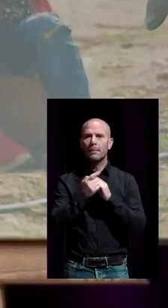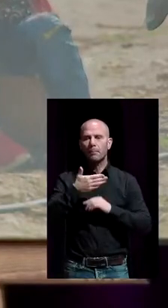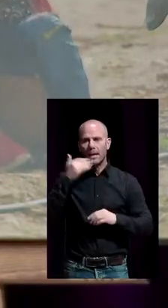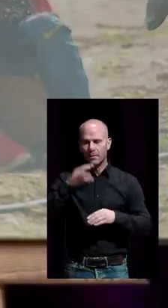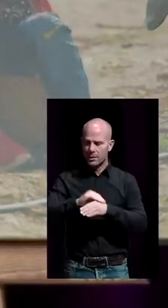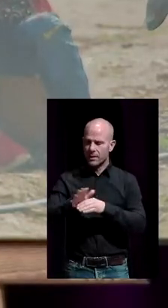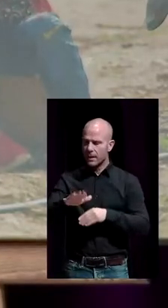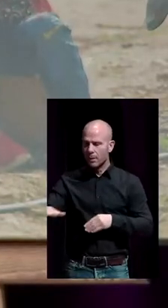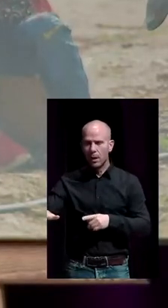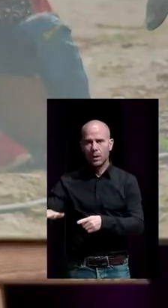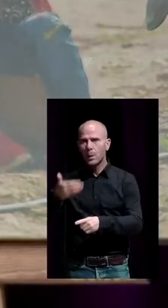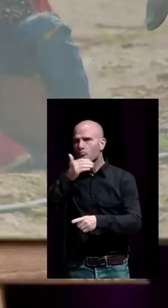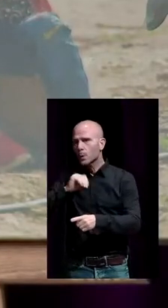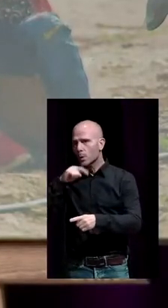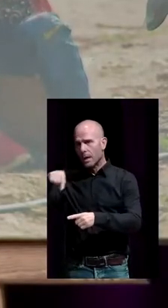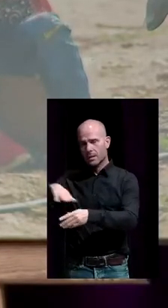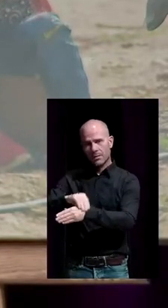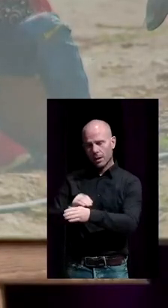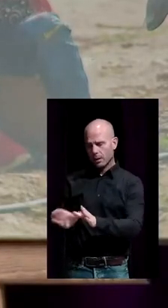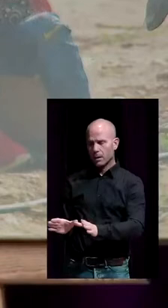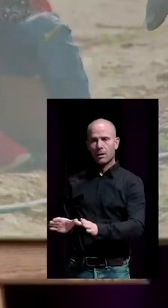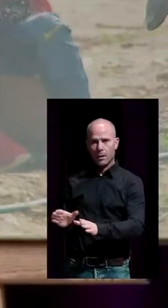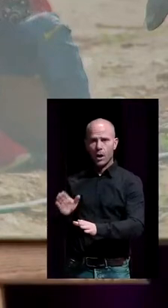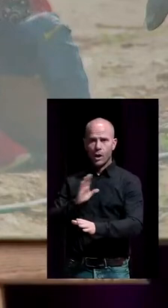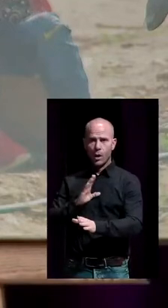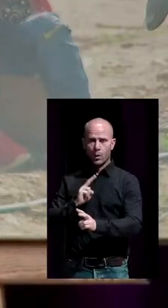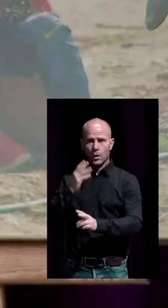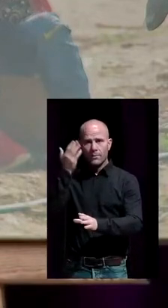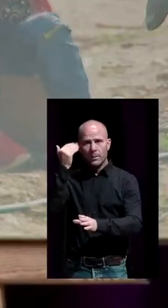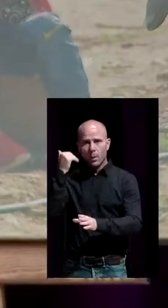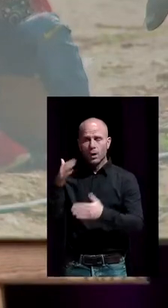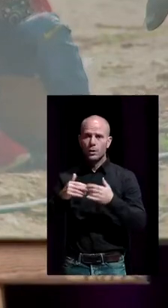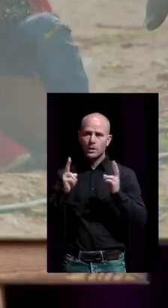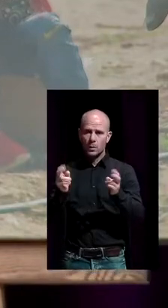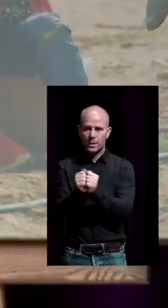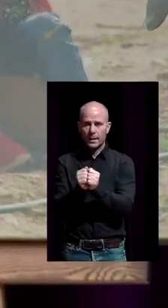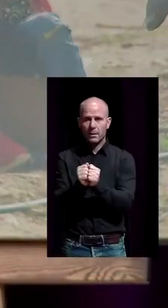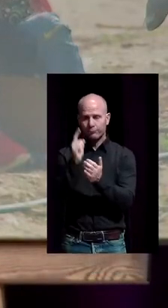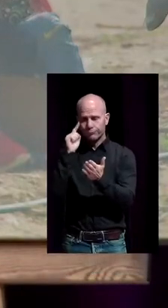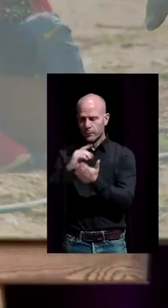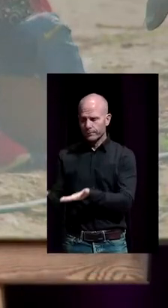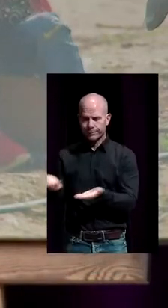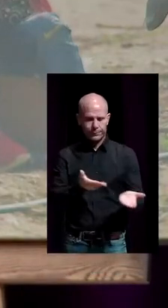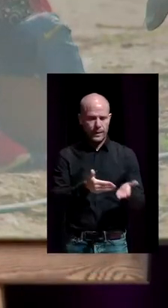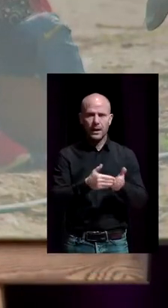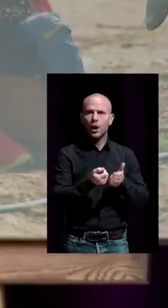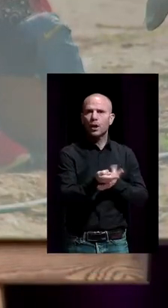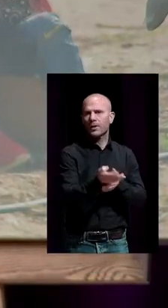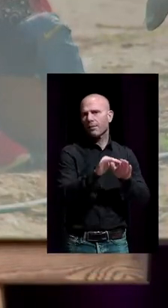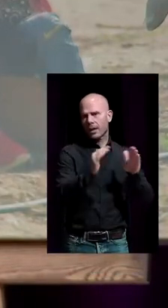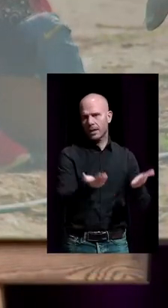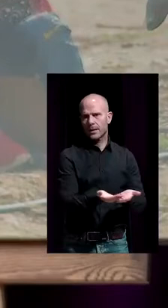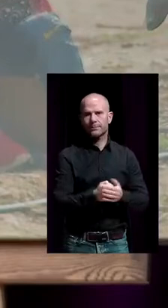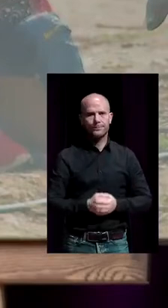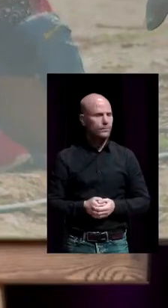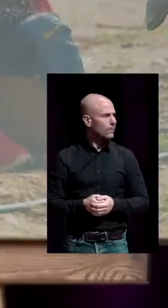barn och ungdomar i Sverige, så har vi också en förmåga att göra det på ett sådant sätt att vi kan dela med oss till övriga världen. Men